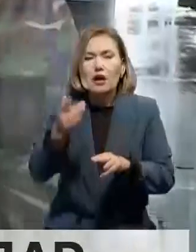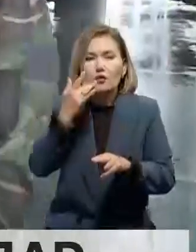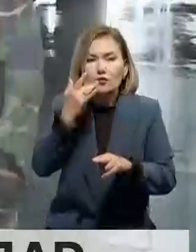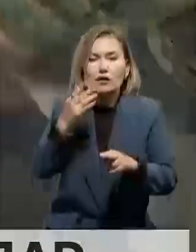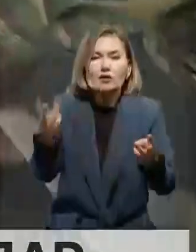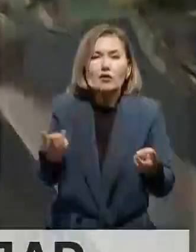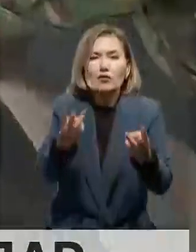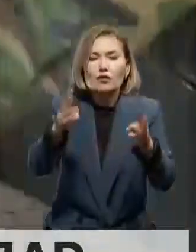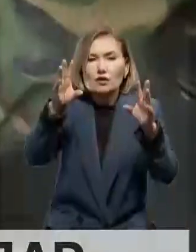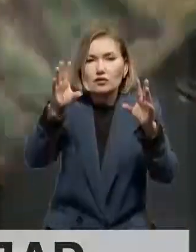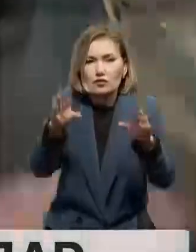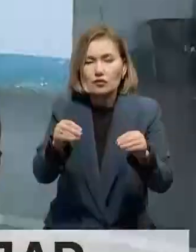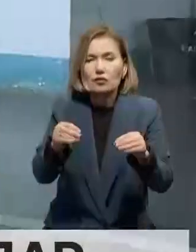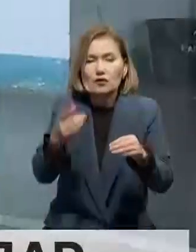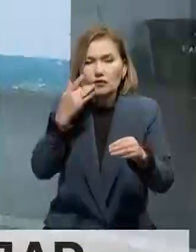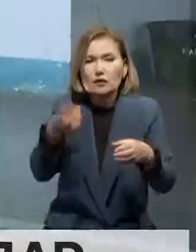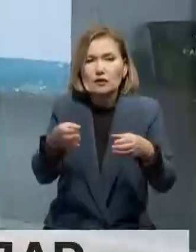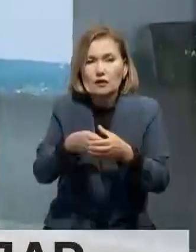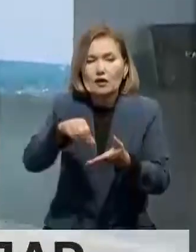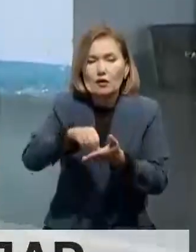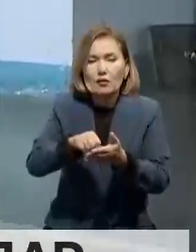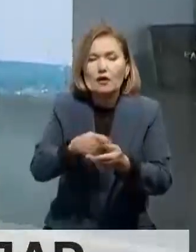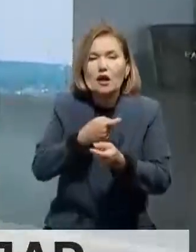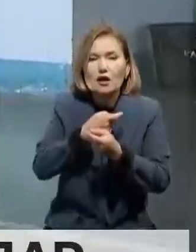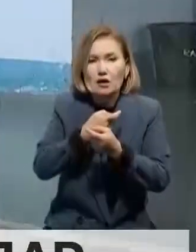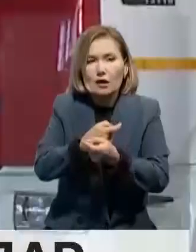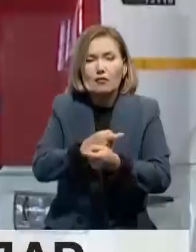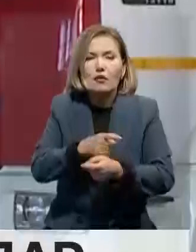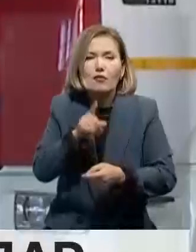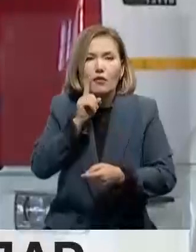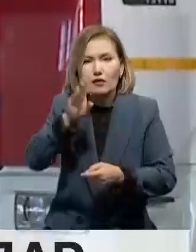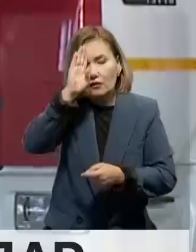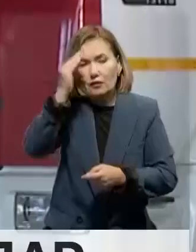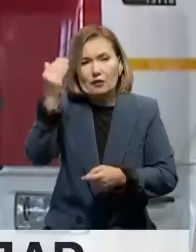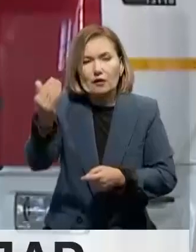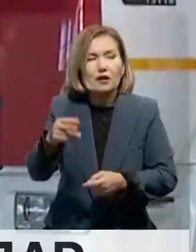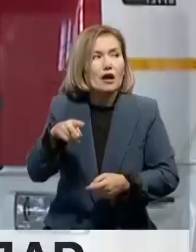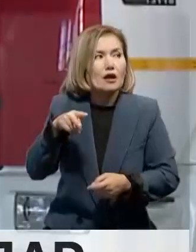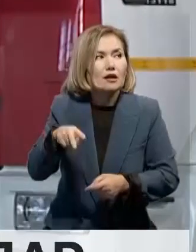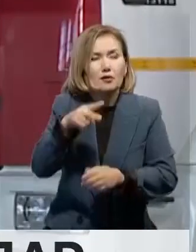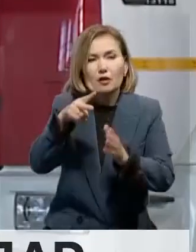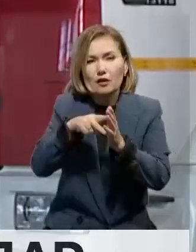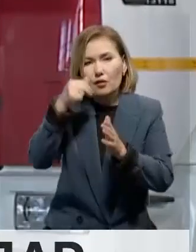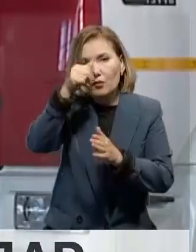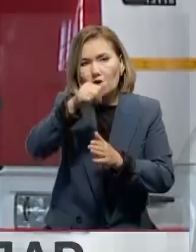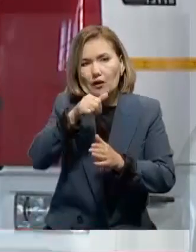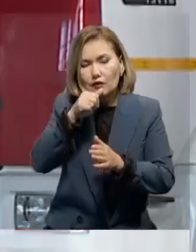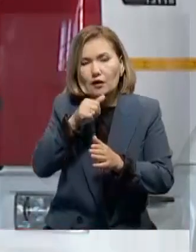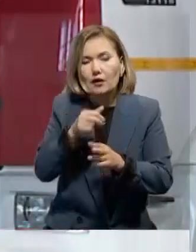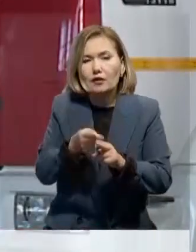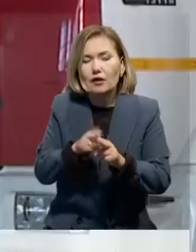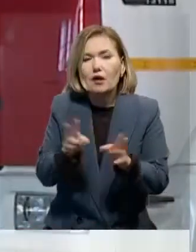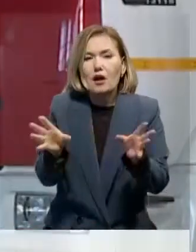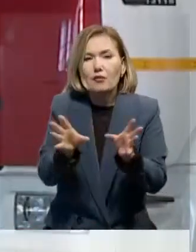шақыруымен кейін өрт сөндіру саласына ауысыпты. Қазір осындағы ең жауапты мамандардың бірі. Осы 2017 жылдан бері осы жерде бірге жұмыс